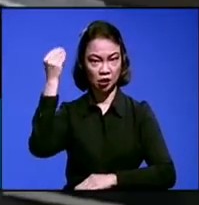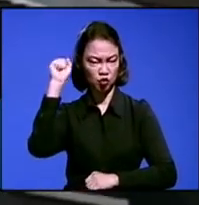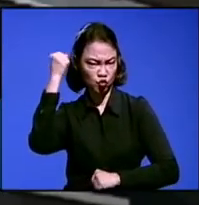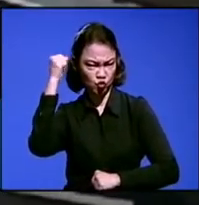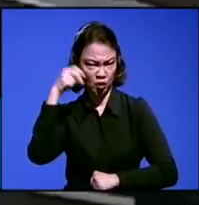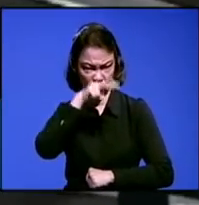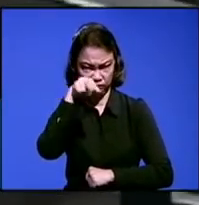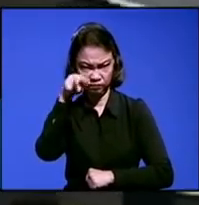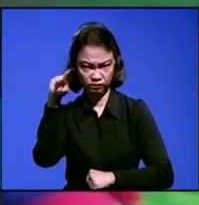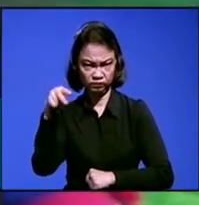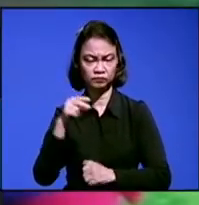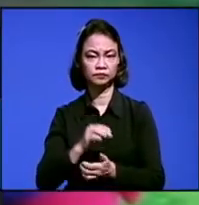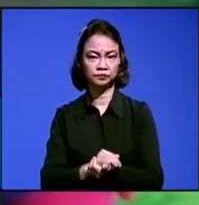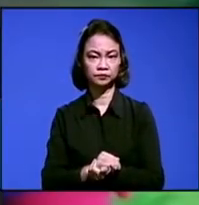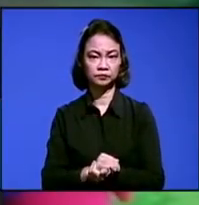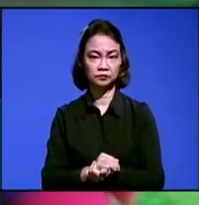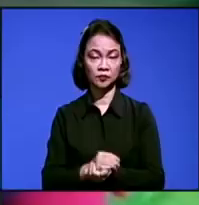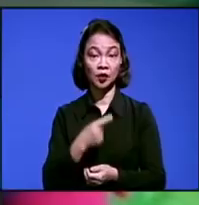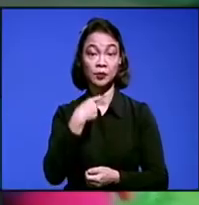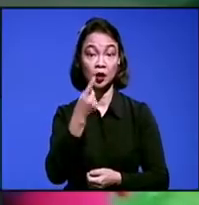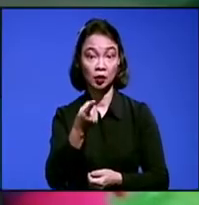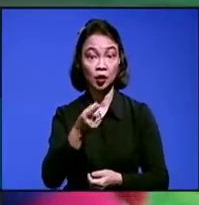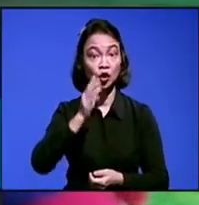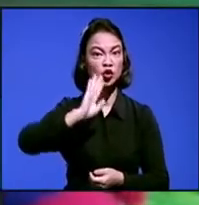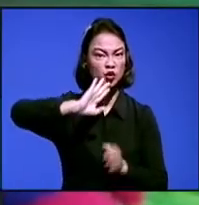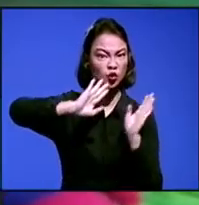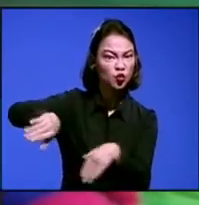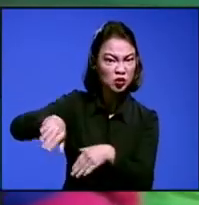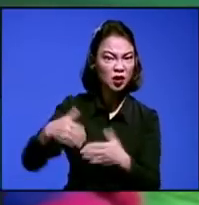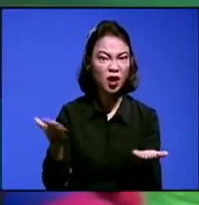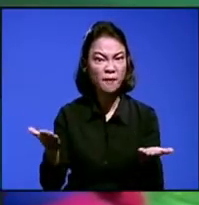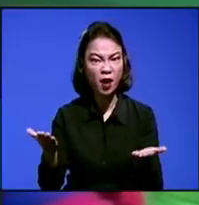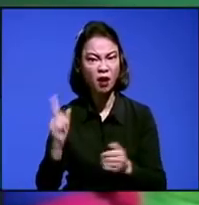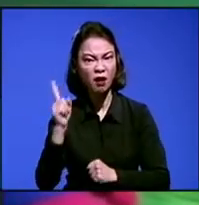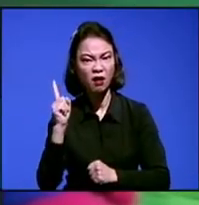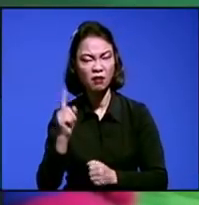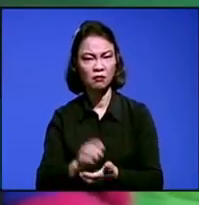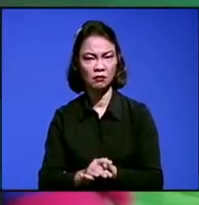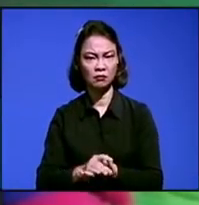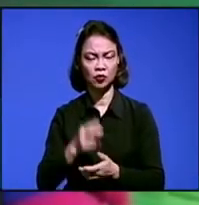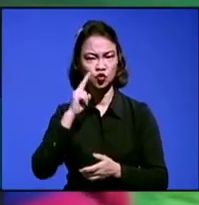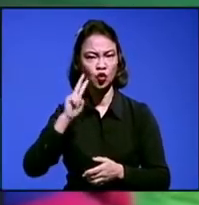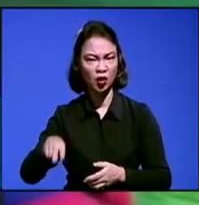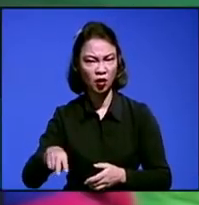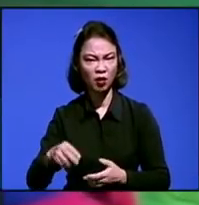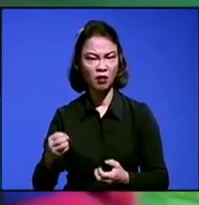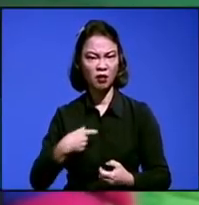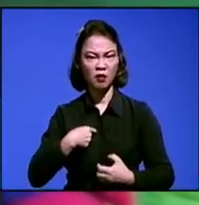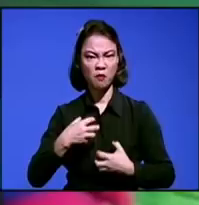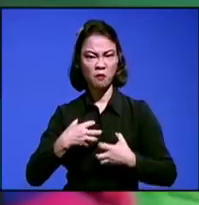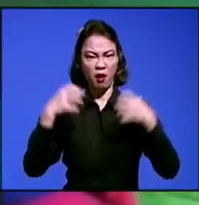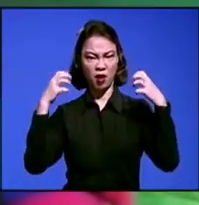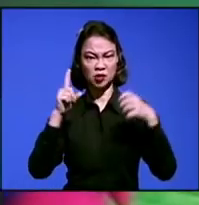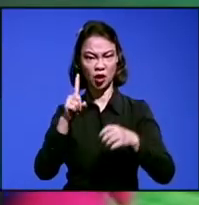ditemukan Katanya tadi diusir Kenapa itu Bu Ya biasalah saudara marah Mungkin saya di sini sudah